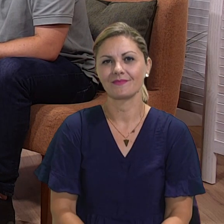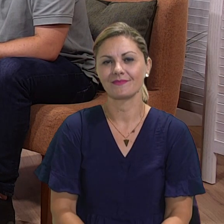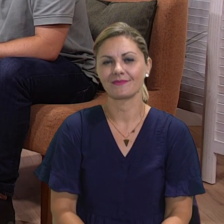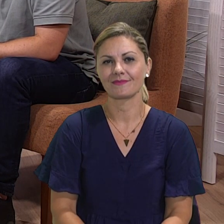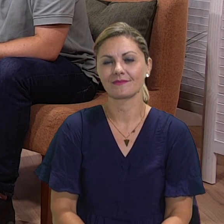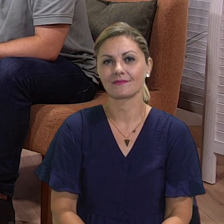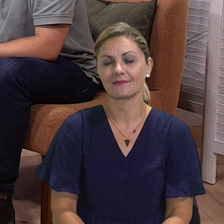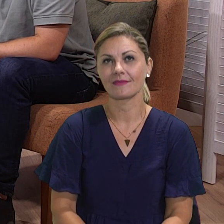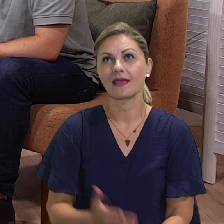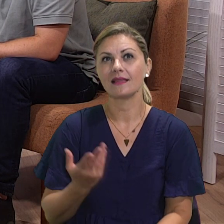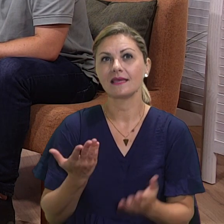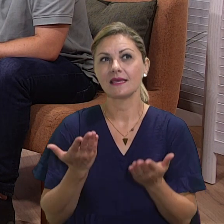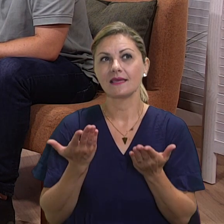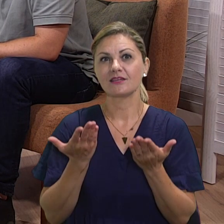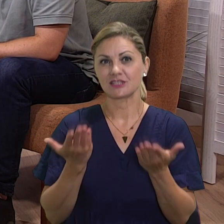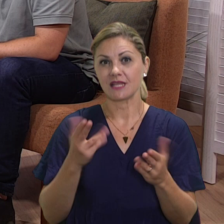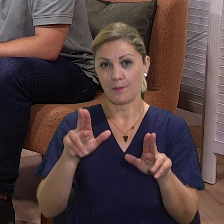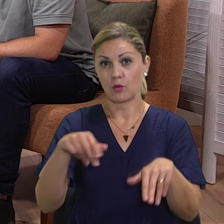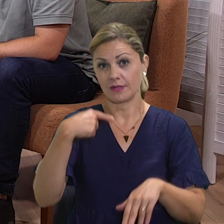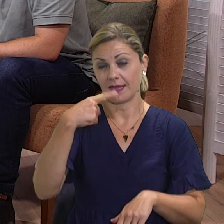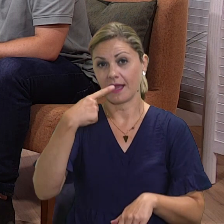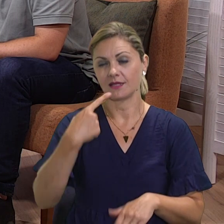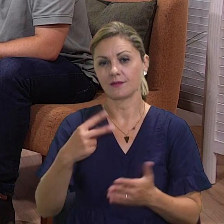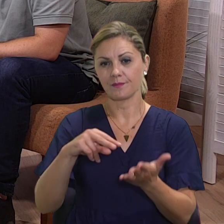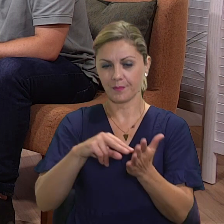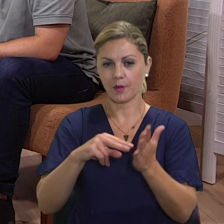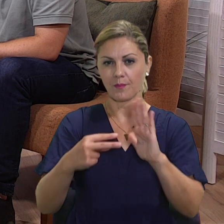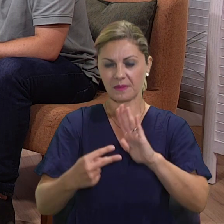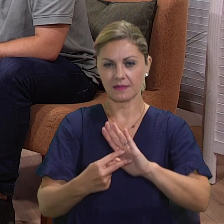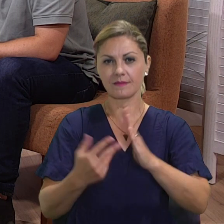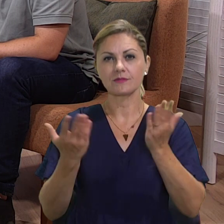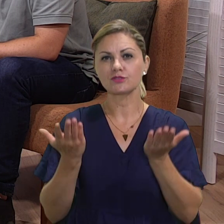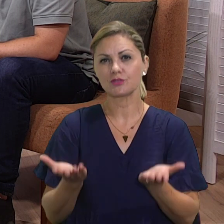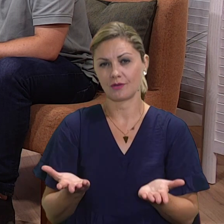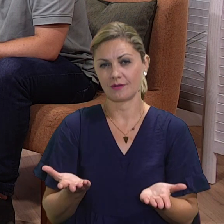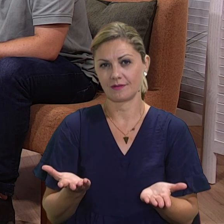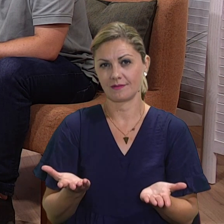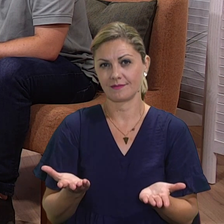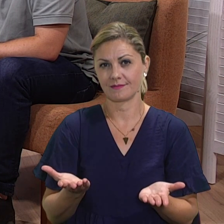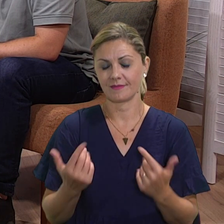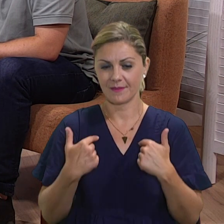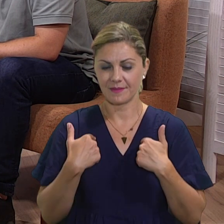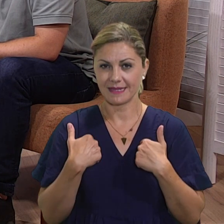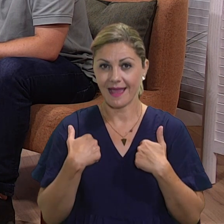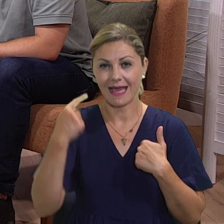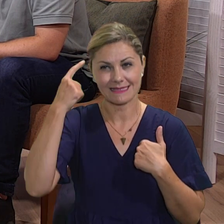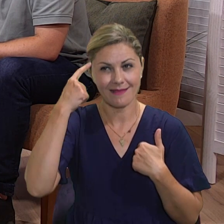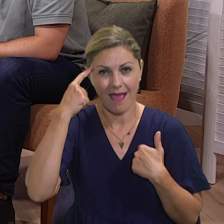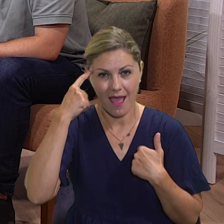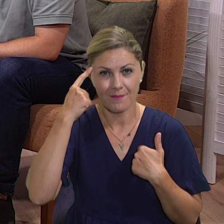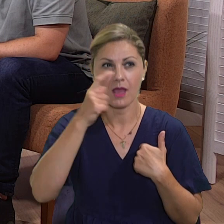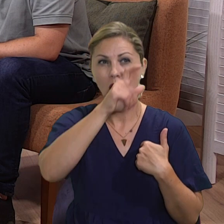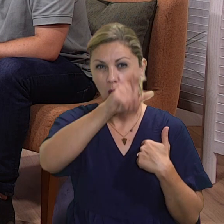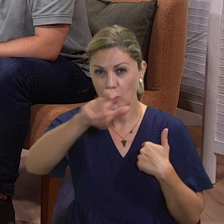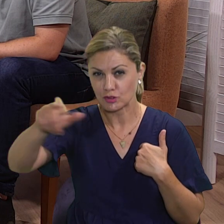tu. Samo eto, šta vam mogu reći, šta je problem? Problem je šta imate ljudi koje ja znam, koji sve